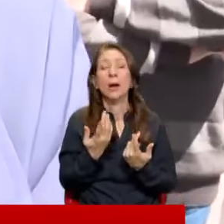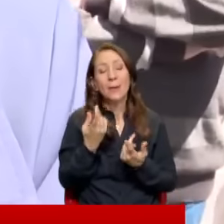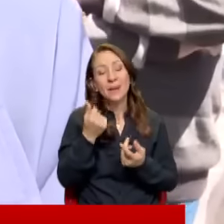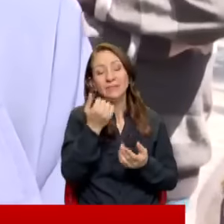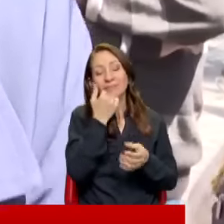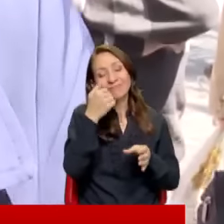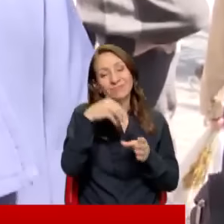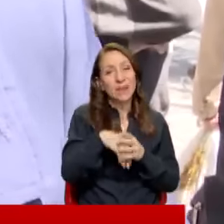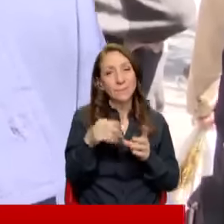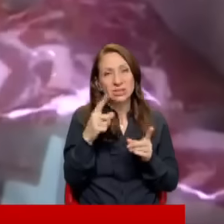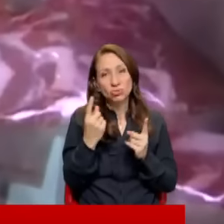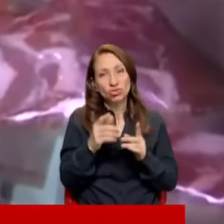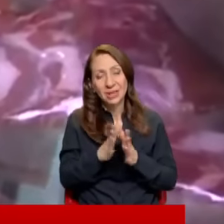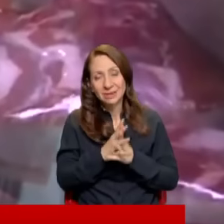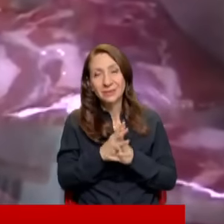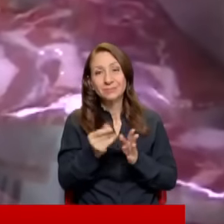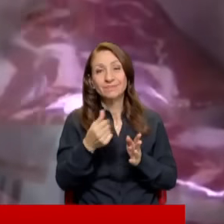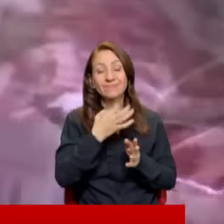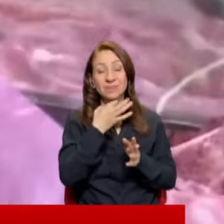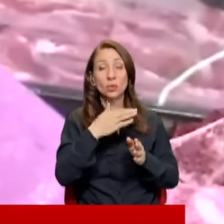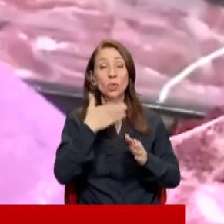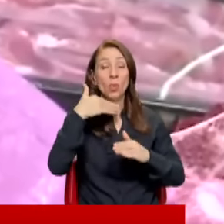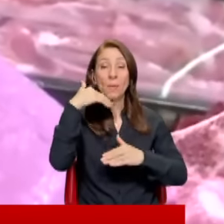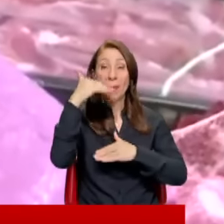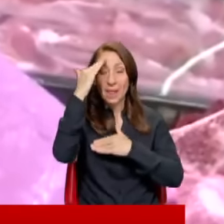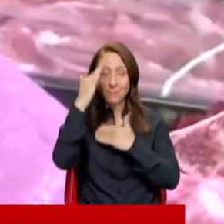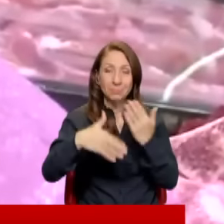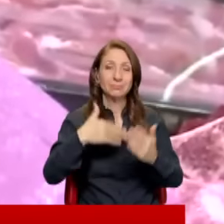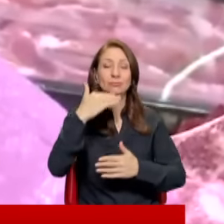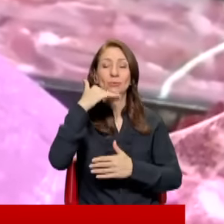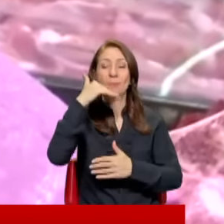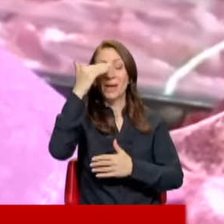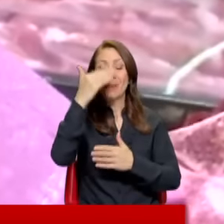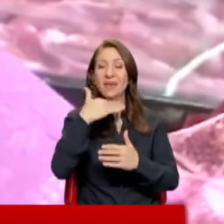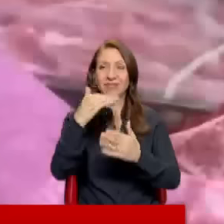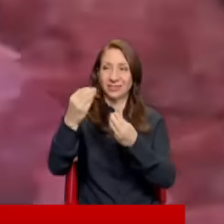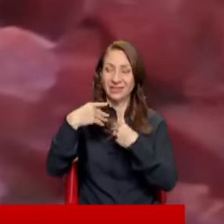çanta harçlığı başka bir şey yok Dar gelirli kurbandan kurbana et yiyebiliyorsunuz